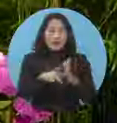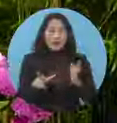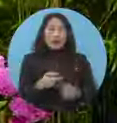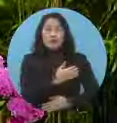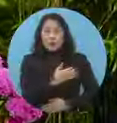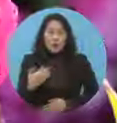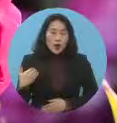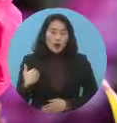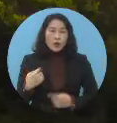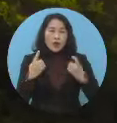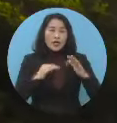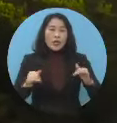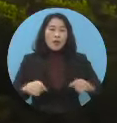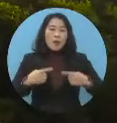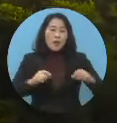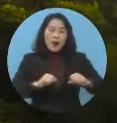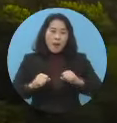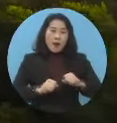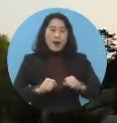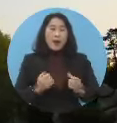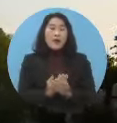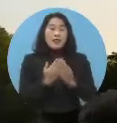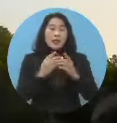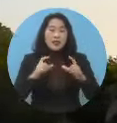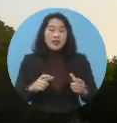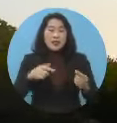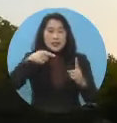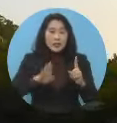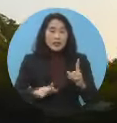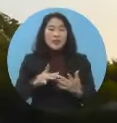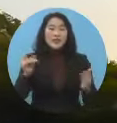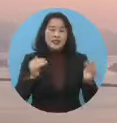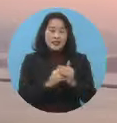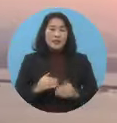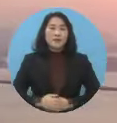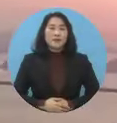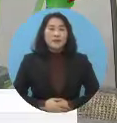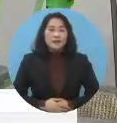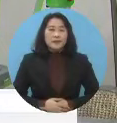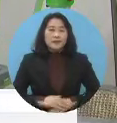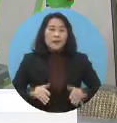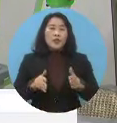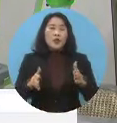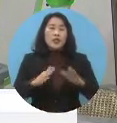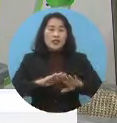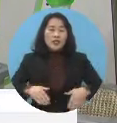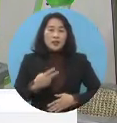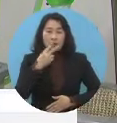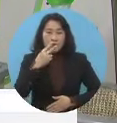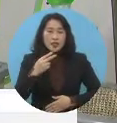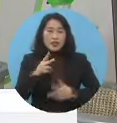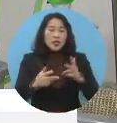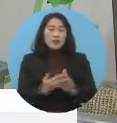관광자원이 풍부하고 관광객 방문이 활발한 관광 발전 지역 1등급으로 선정됐습니다 잘난 도와